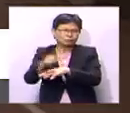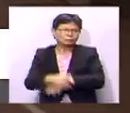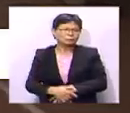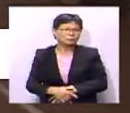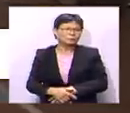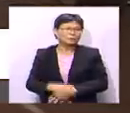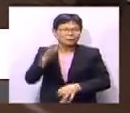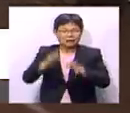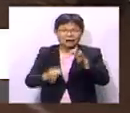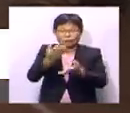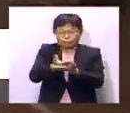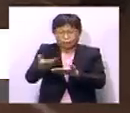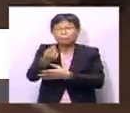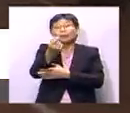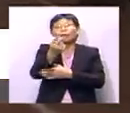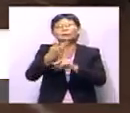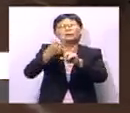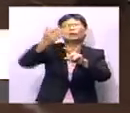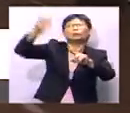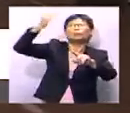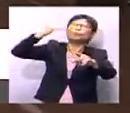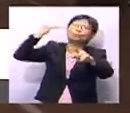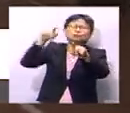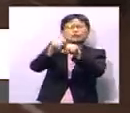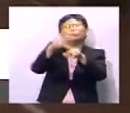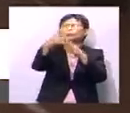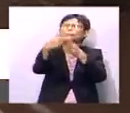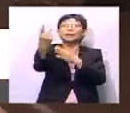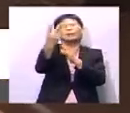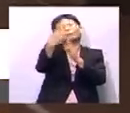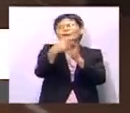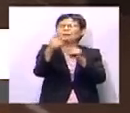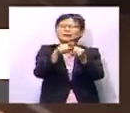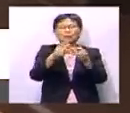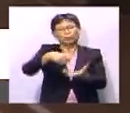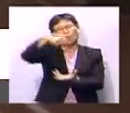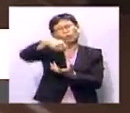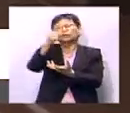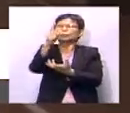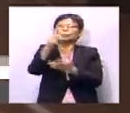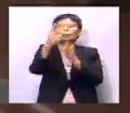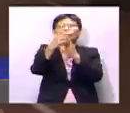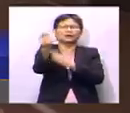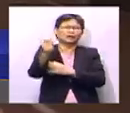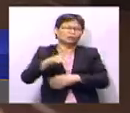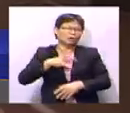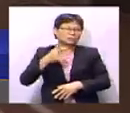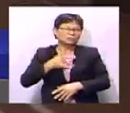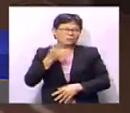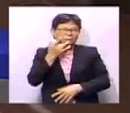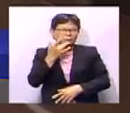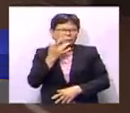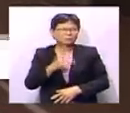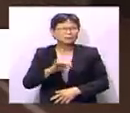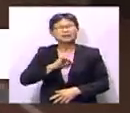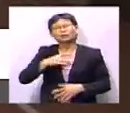Ha, memang selalu beli sini dan harganya dari dulu hingga sekarang pun sama je, RM2 satu bungkus. Rasanya macam mana? Rasanya setakat ni